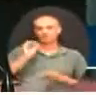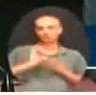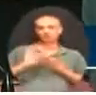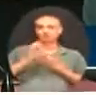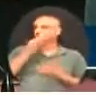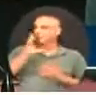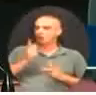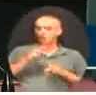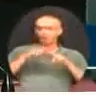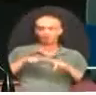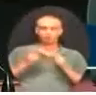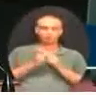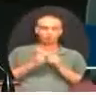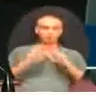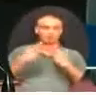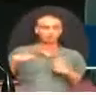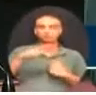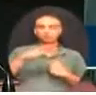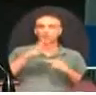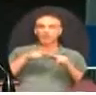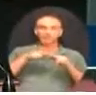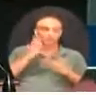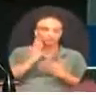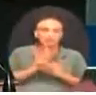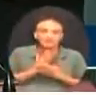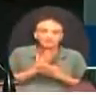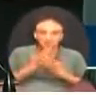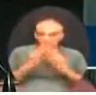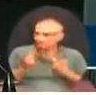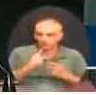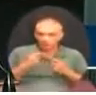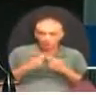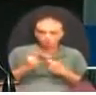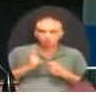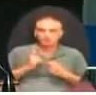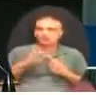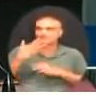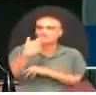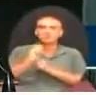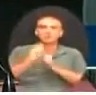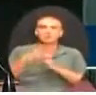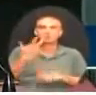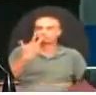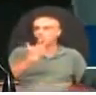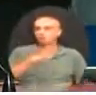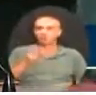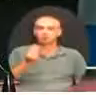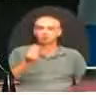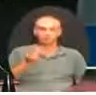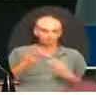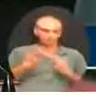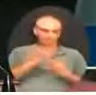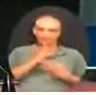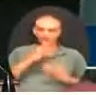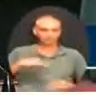המשרד ששאלו אותה למה לא נשארו כרטיסים לציבור, אחרי שכבר הובהר שזה לא עניין פרטי, כי אם המדינה נותנת קרוב לשלושה מיליון שקל, זה כבר